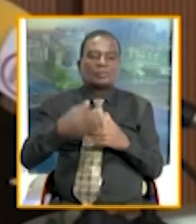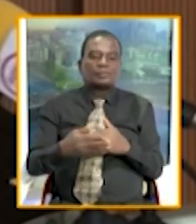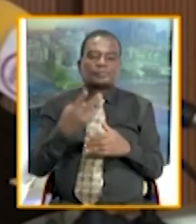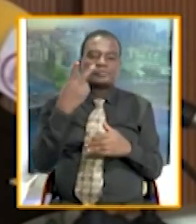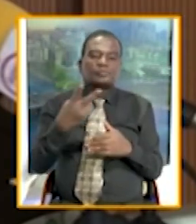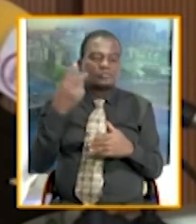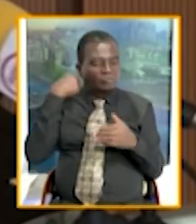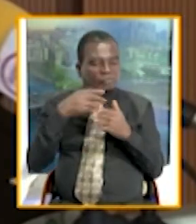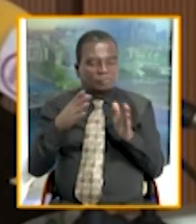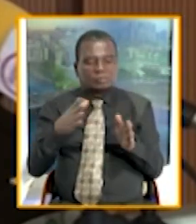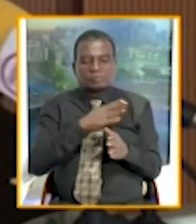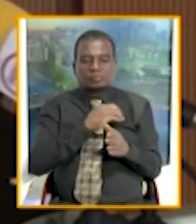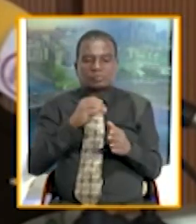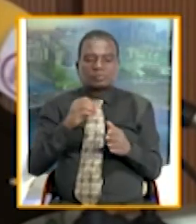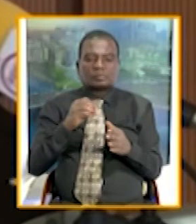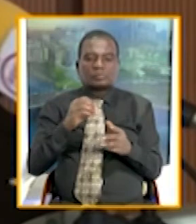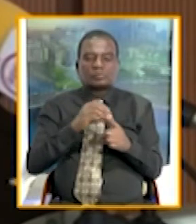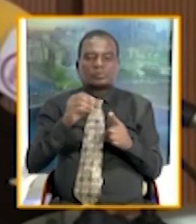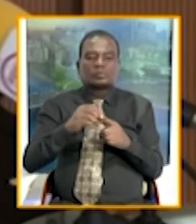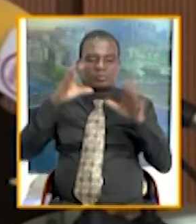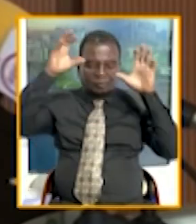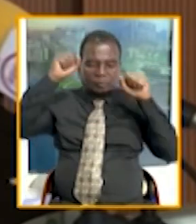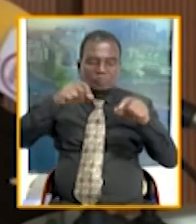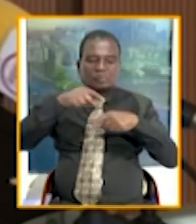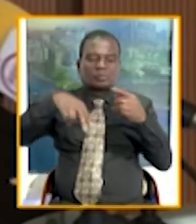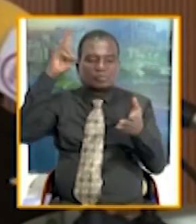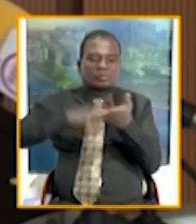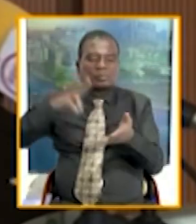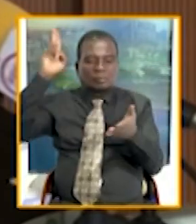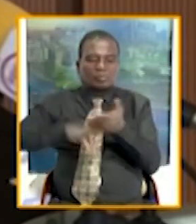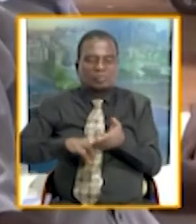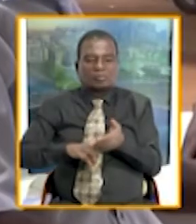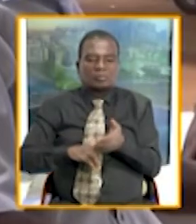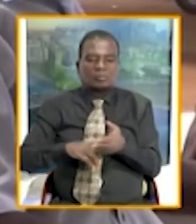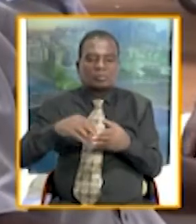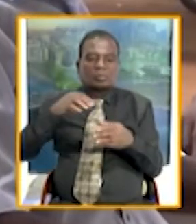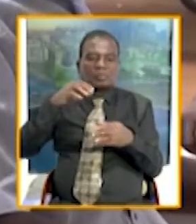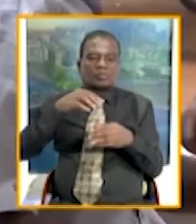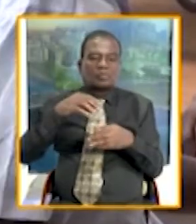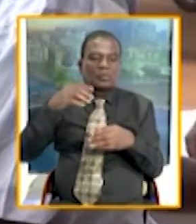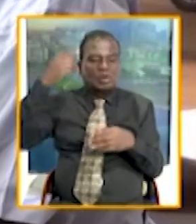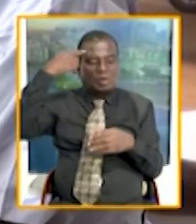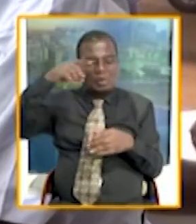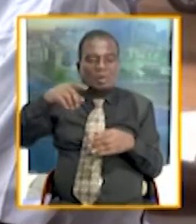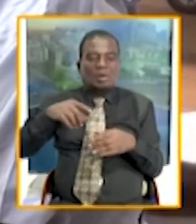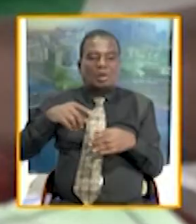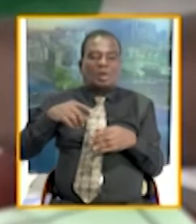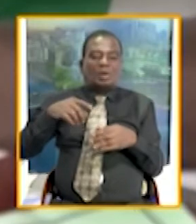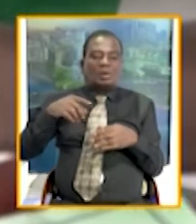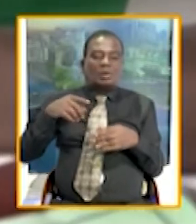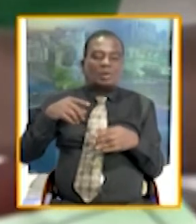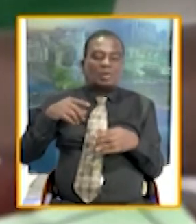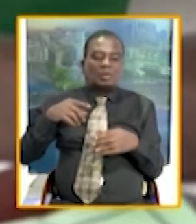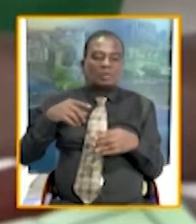Thank you. Pour l'électeur étant dans l'incapacité